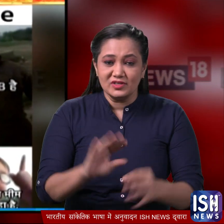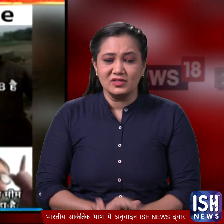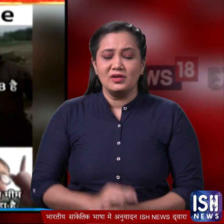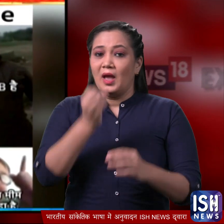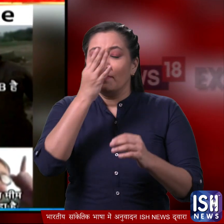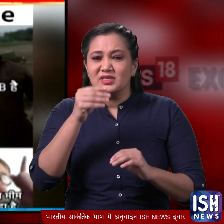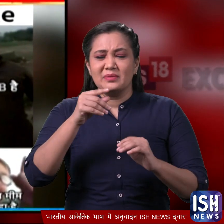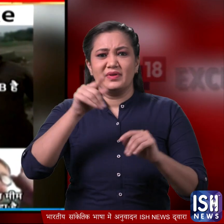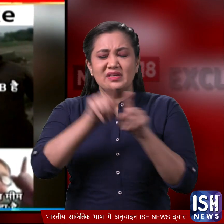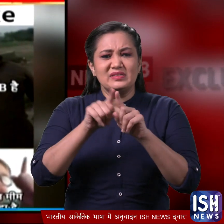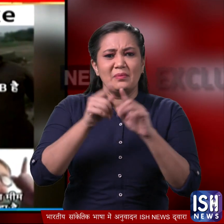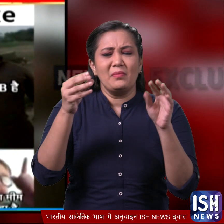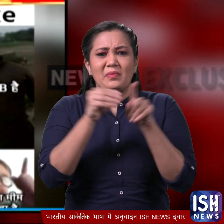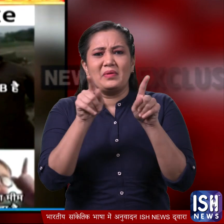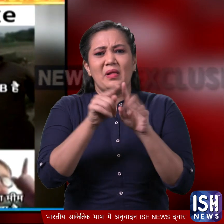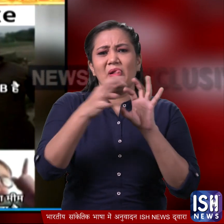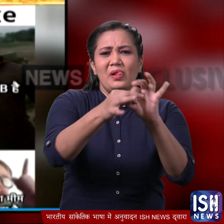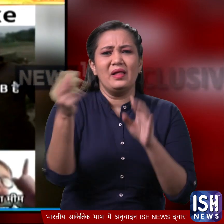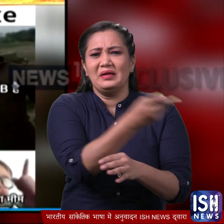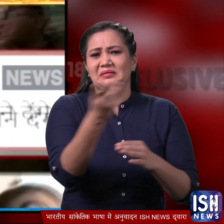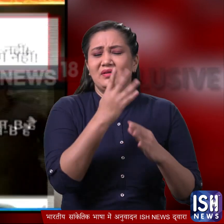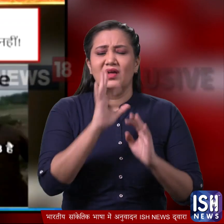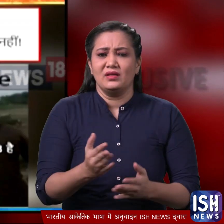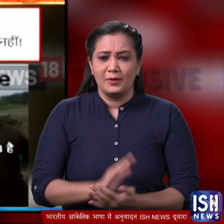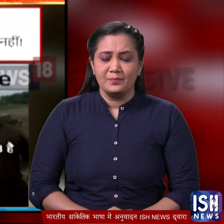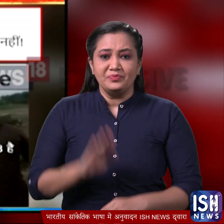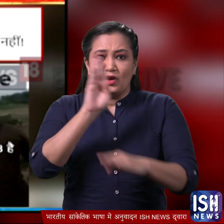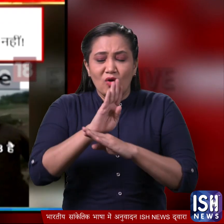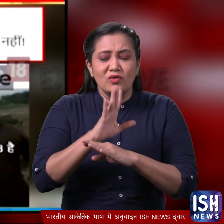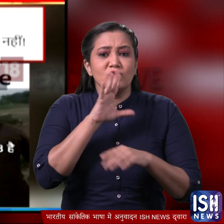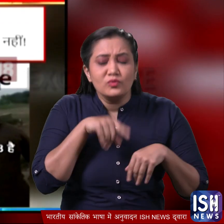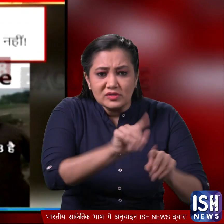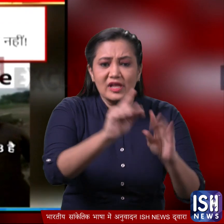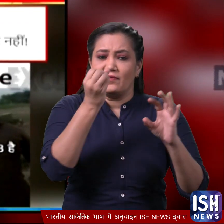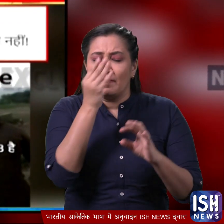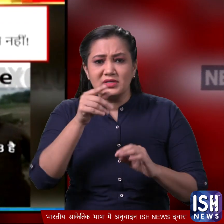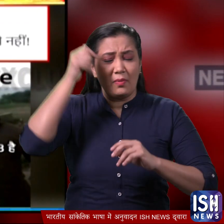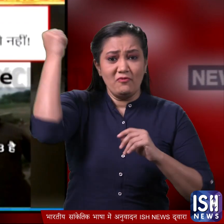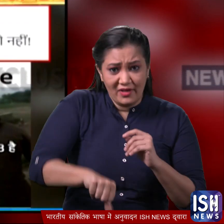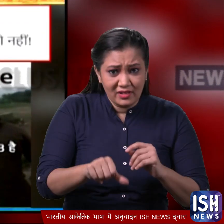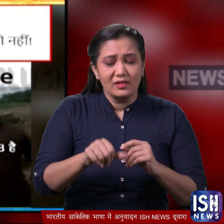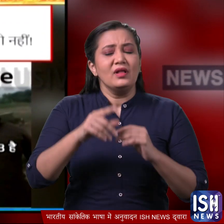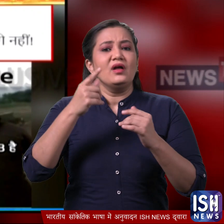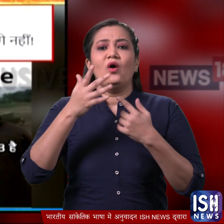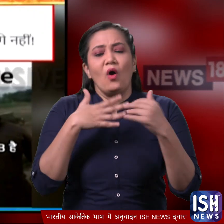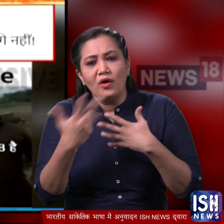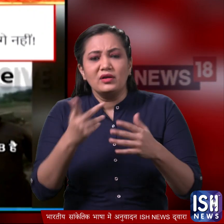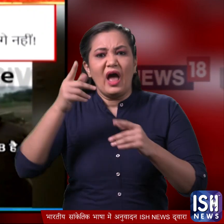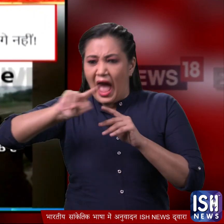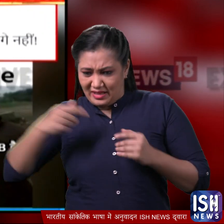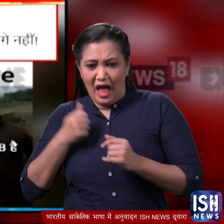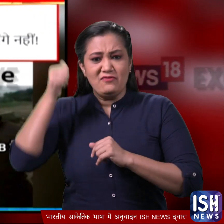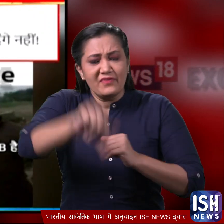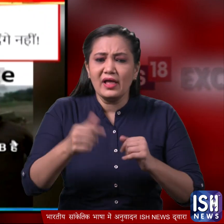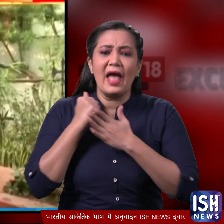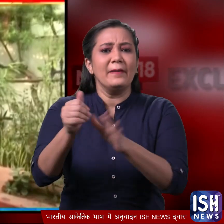ट्वीट कर उन्हें बीजेपी की बी टीम कहने पर तंज कसा और आरोप लगाया कि कांग्रेस न तो खुद बीजेपी को हराएगी और न ही दूसरों